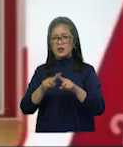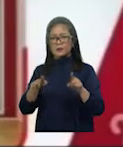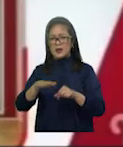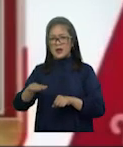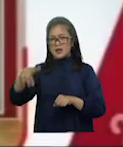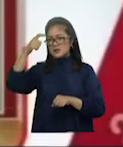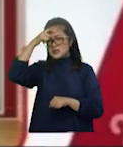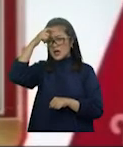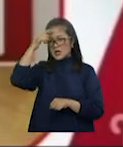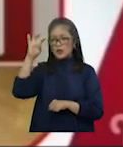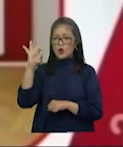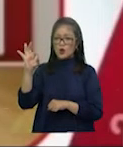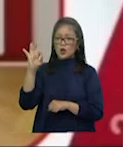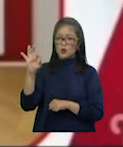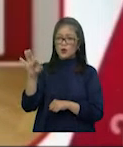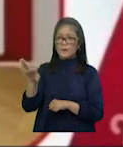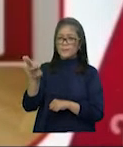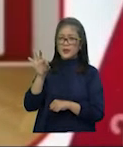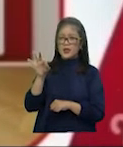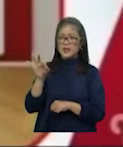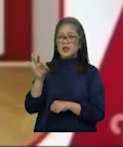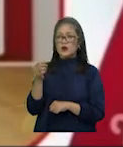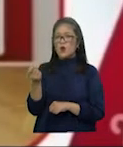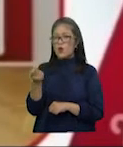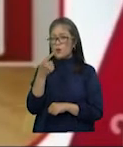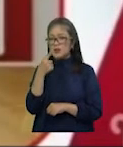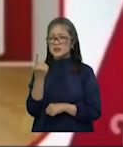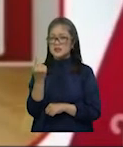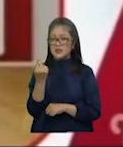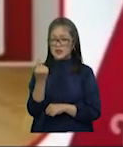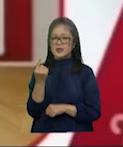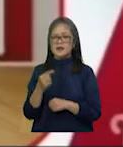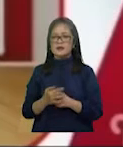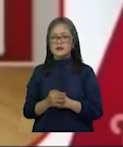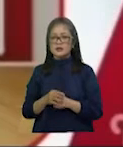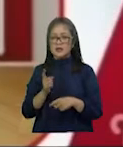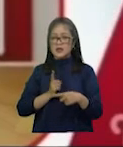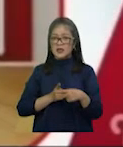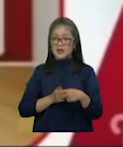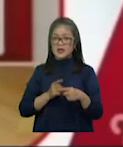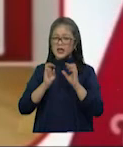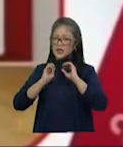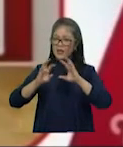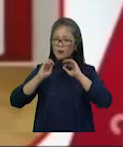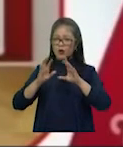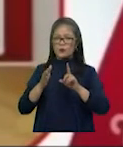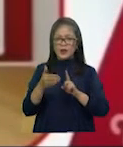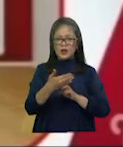cenderung memilih mengobati sendiri atau suamedikasi. Inti dari kampanye perlindungan keluarga sehat kami hari